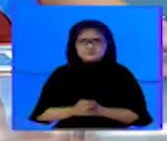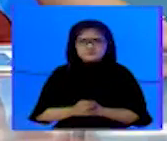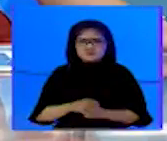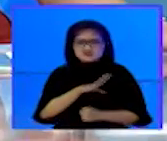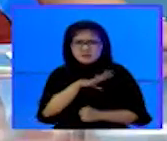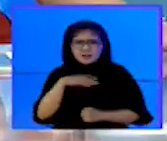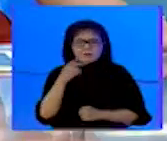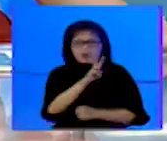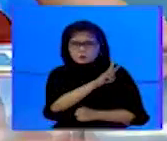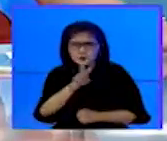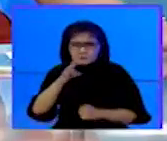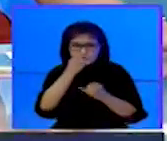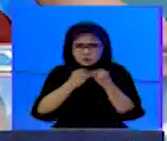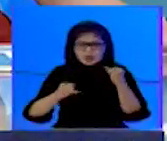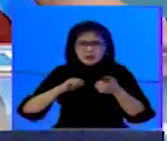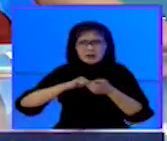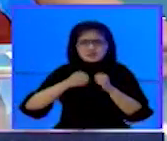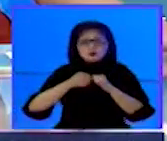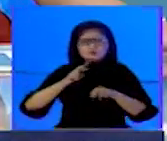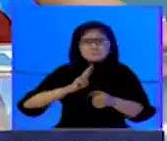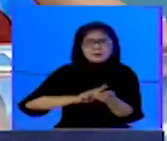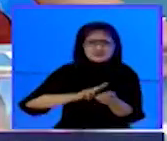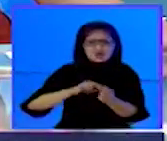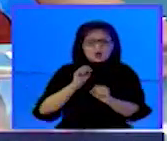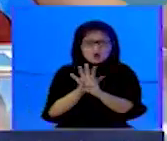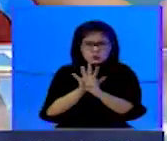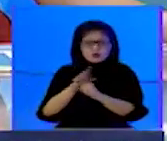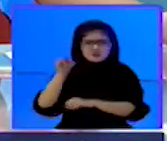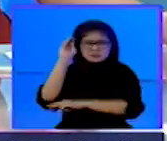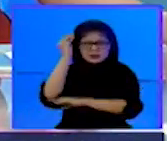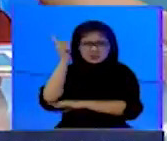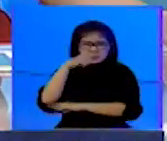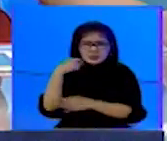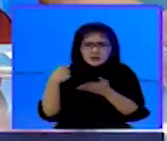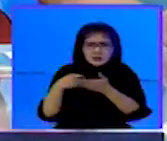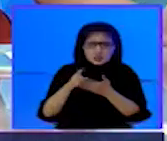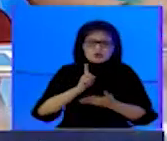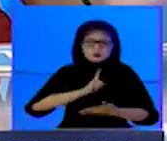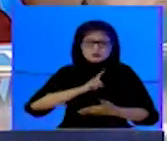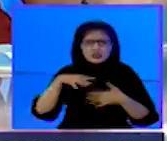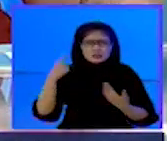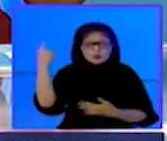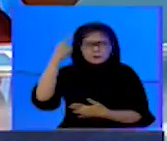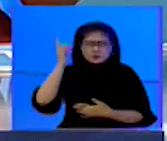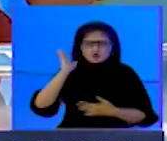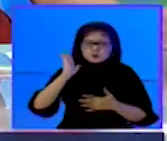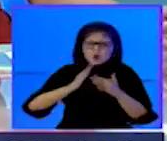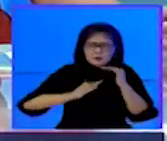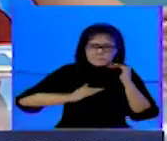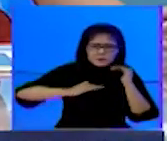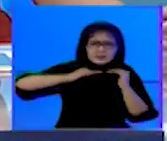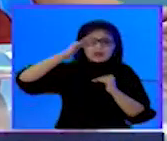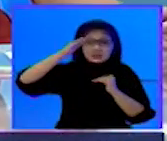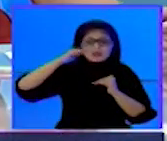Pemirsa, selama dua pekan terakhir, tren kasus pasien positif COVID-19 di Jakarta yang berasal dari karyawan swasta maupun pemerintah terus